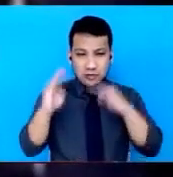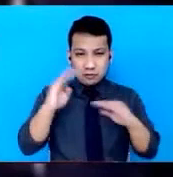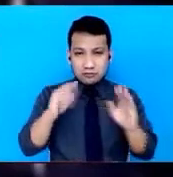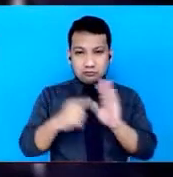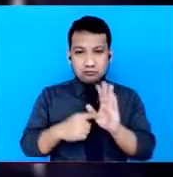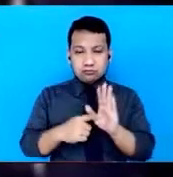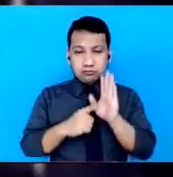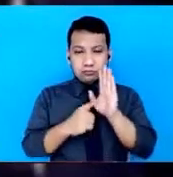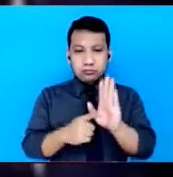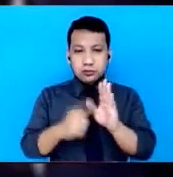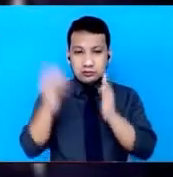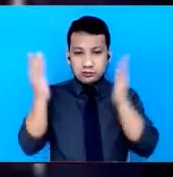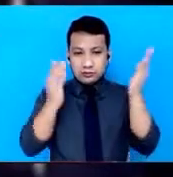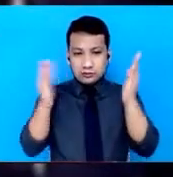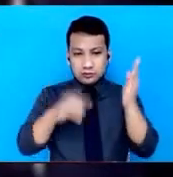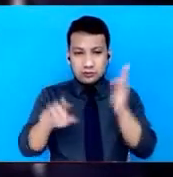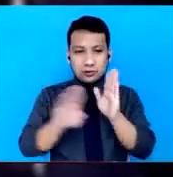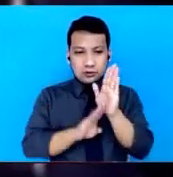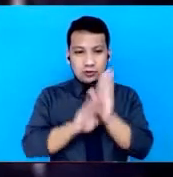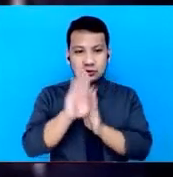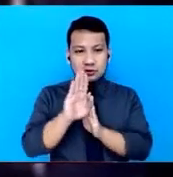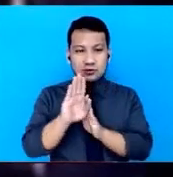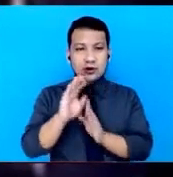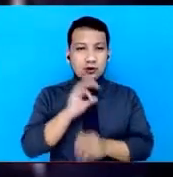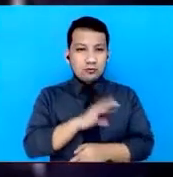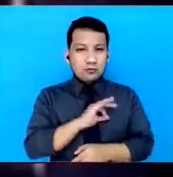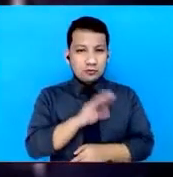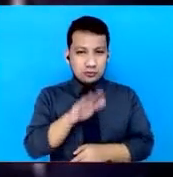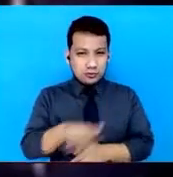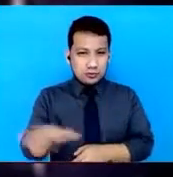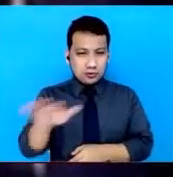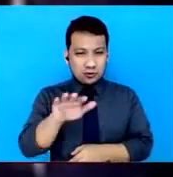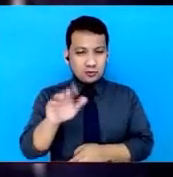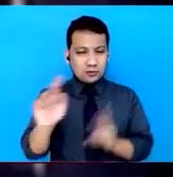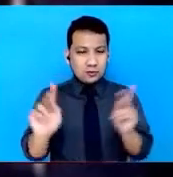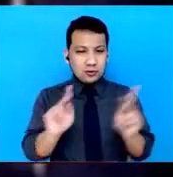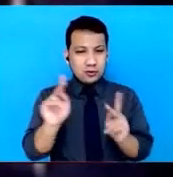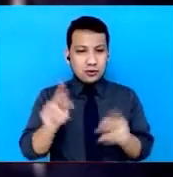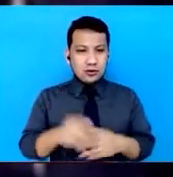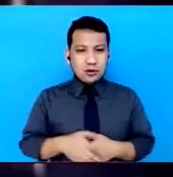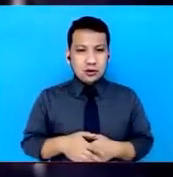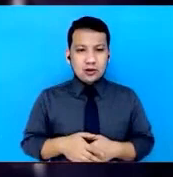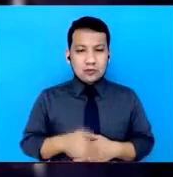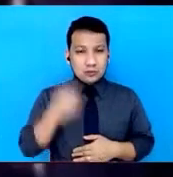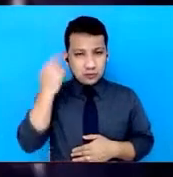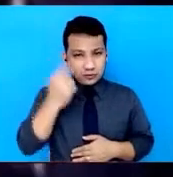and services are improved for the benefit of the people. At ito ay naging dahilan ng